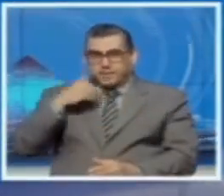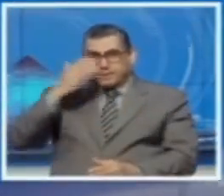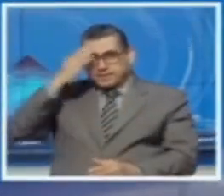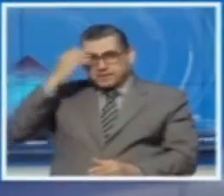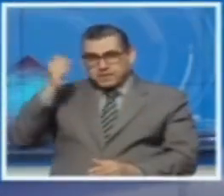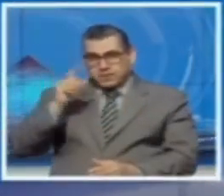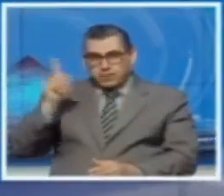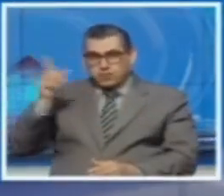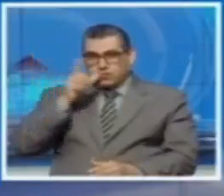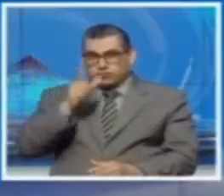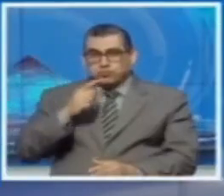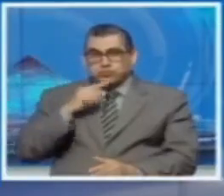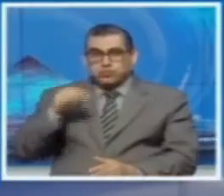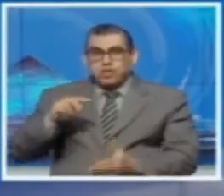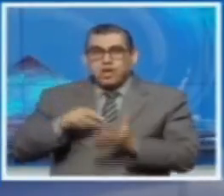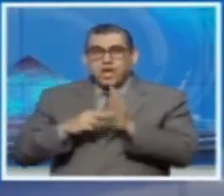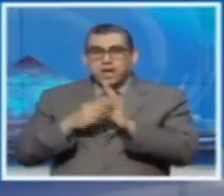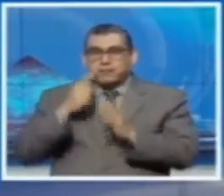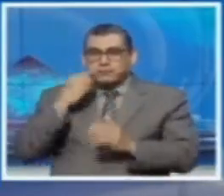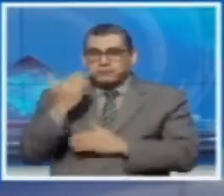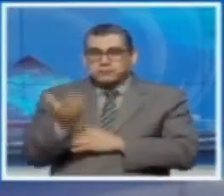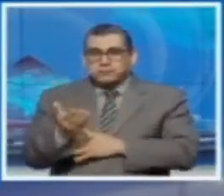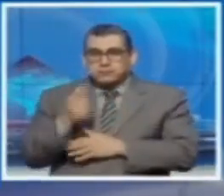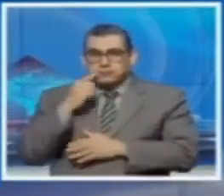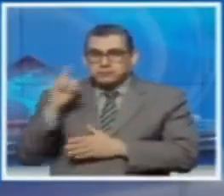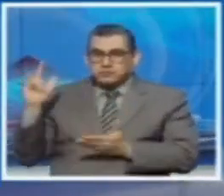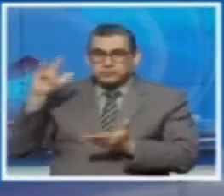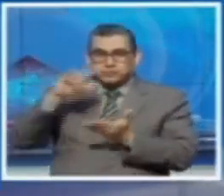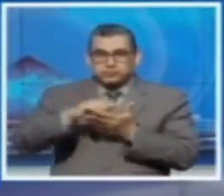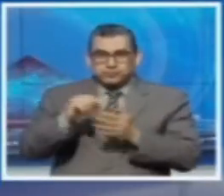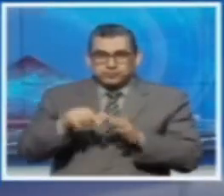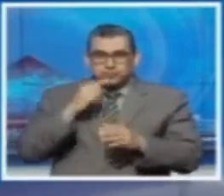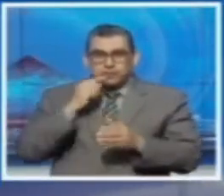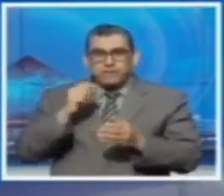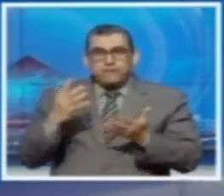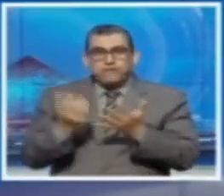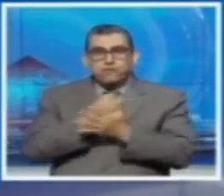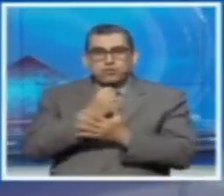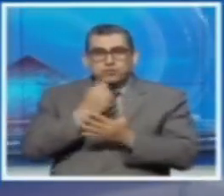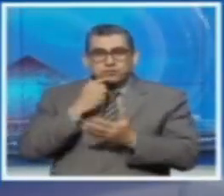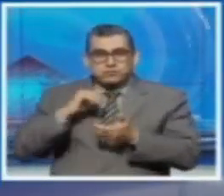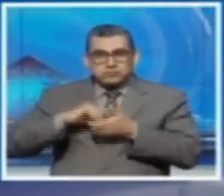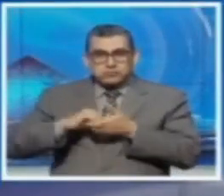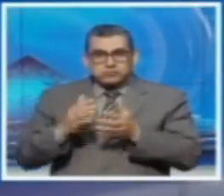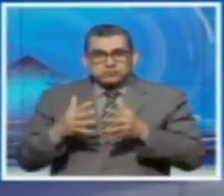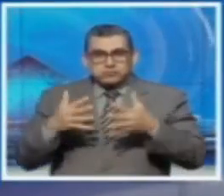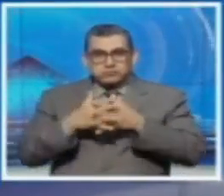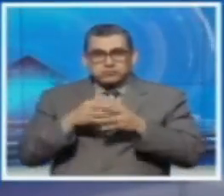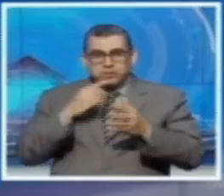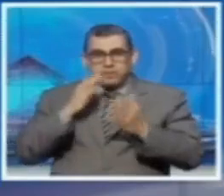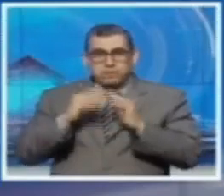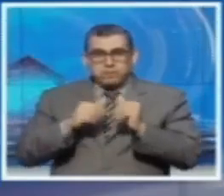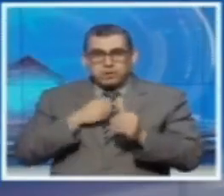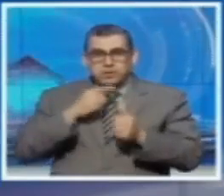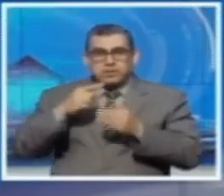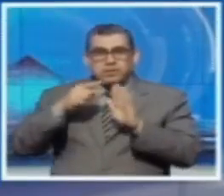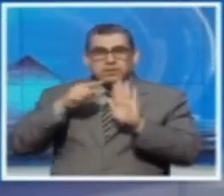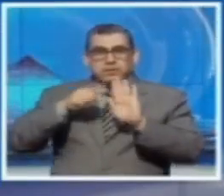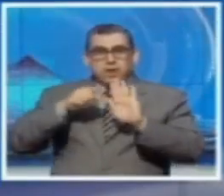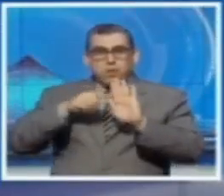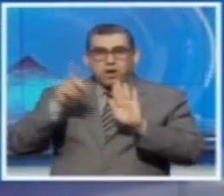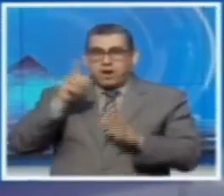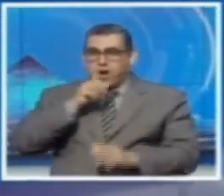بك. إذن إلى أي مدى تطرح هذه الزيارة فرصا واعدة لرغبة متنامية لدى القاهرة والدوحة في استكمال